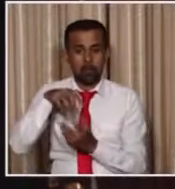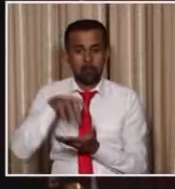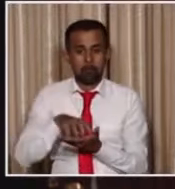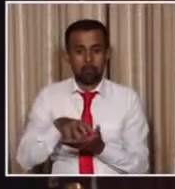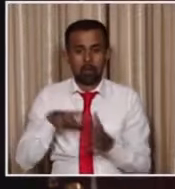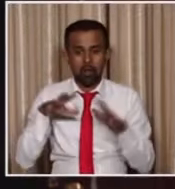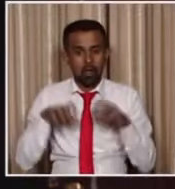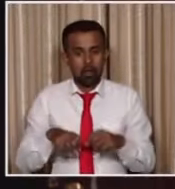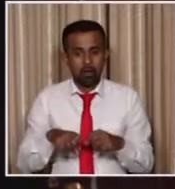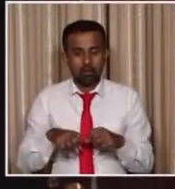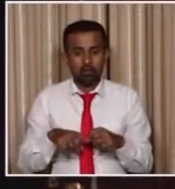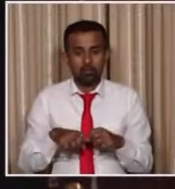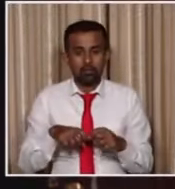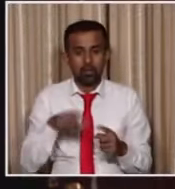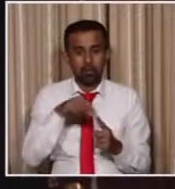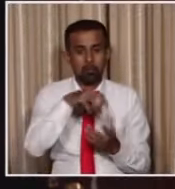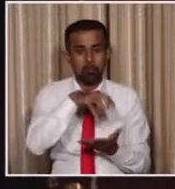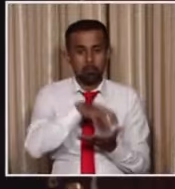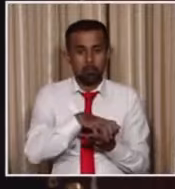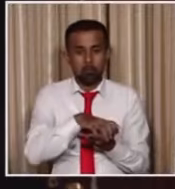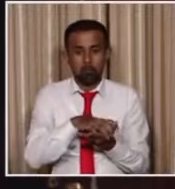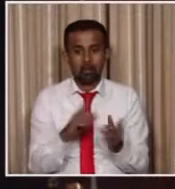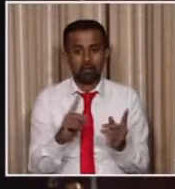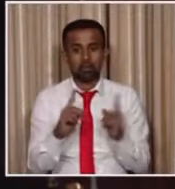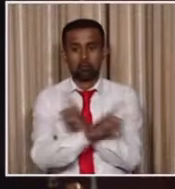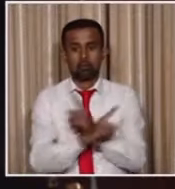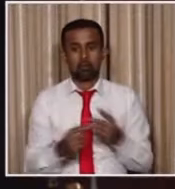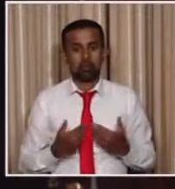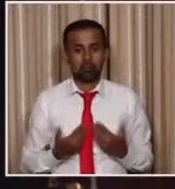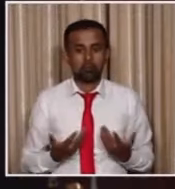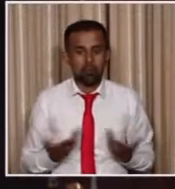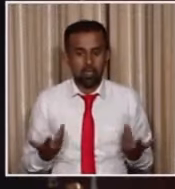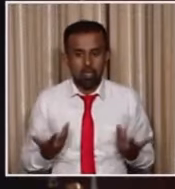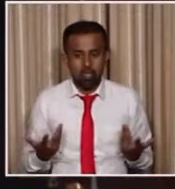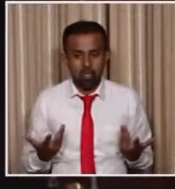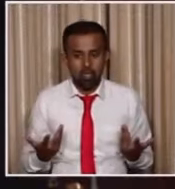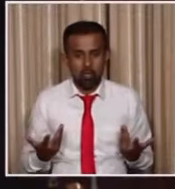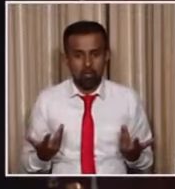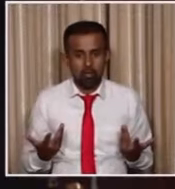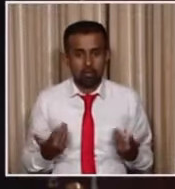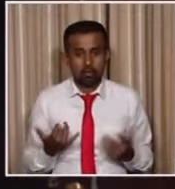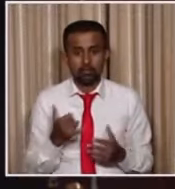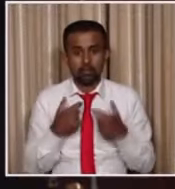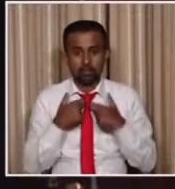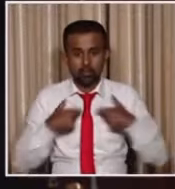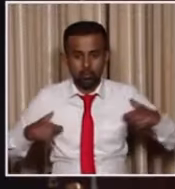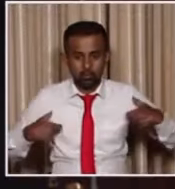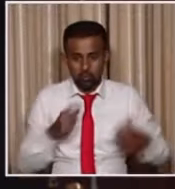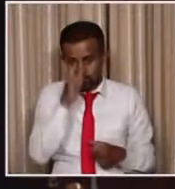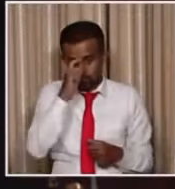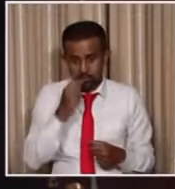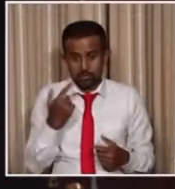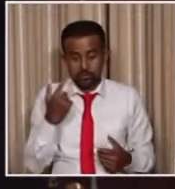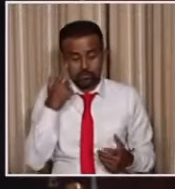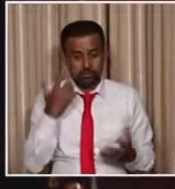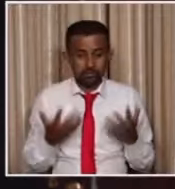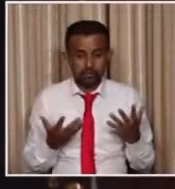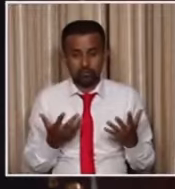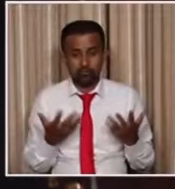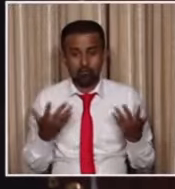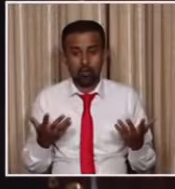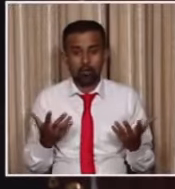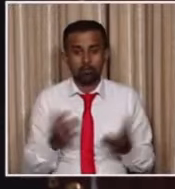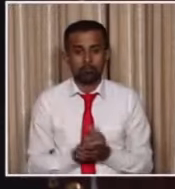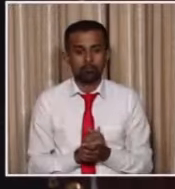අයත් එකක් නම් ඒ පළාත් සභාව අතර මාරු කරන්න හැකියාවක් ඇත්තේ නැහැ. ඒ නිසා සමහර නීතිඥ මහත්තුන් ඇත්ත වශයෙන්ම විශාල අසීරුතාවට ලක් වෙලා තිබෙනවා. ඒ